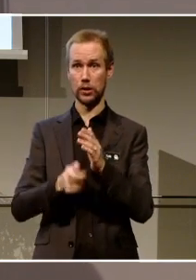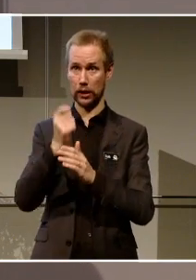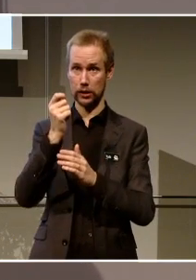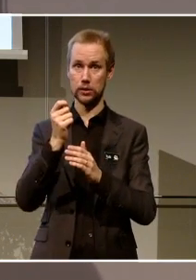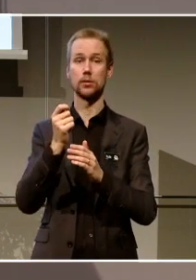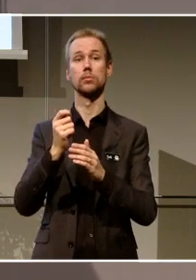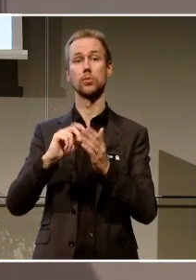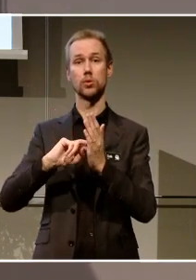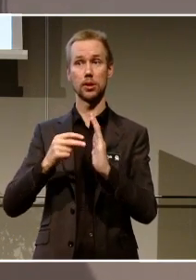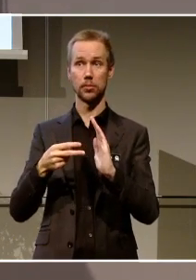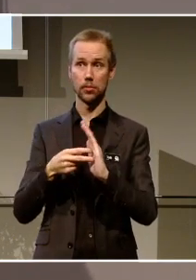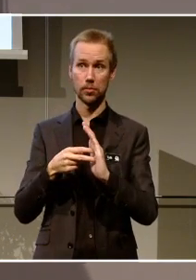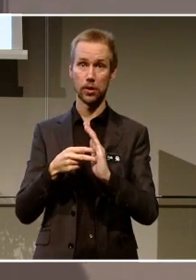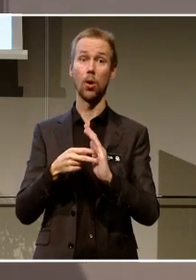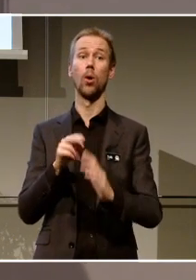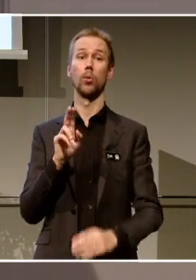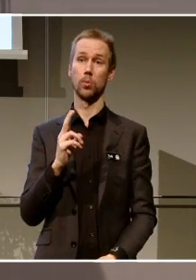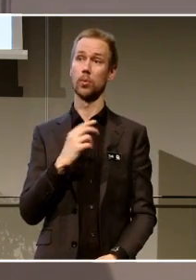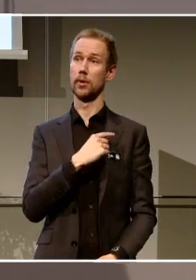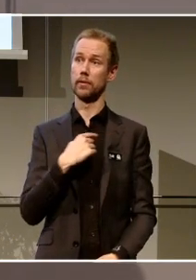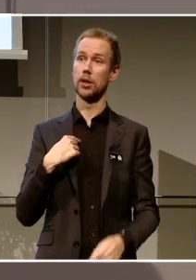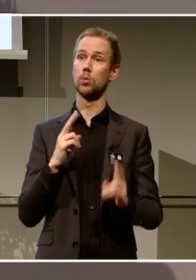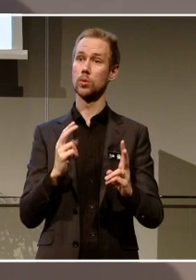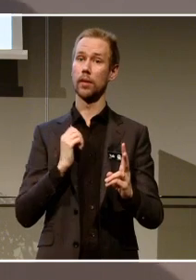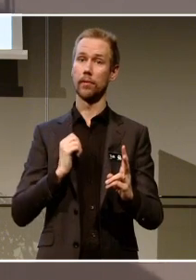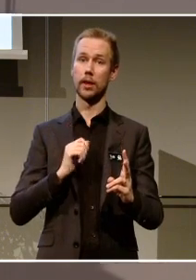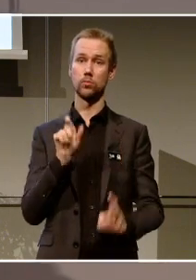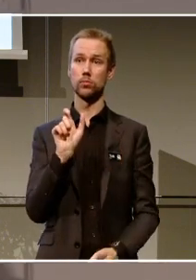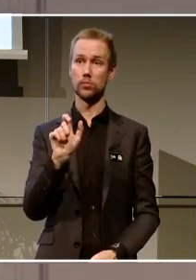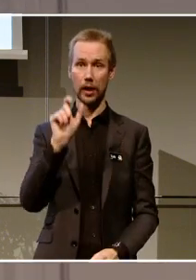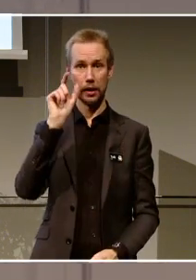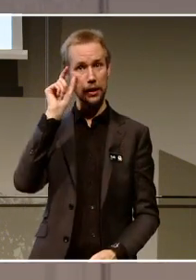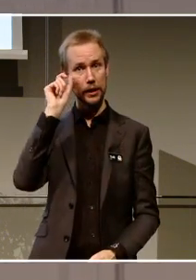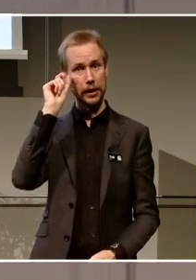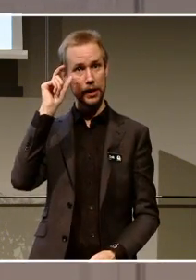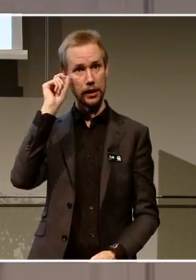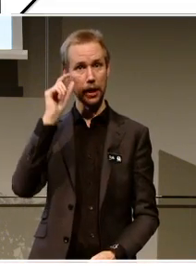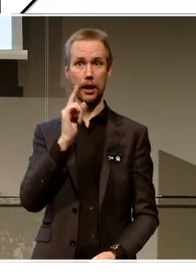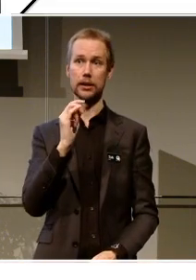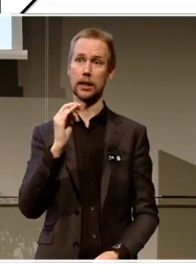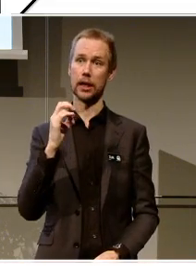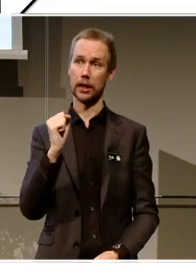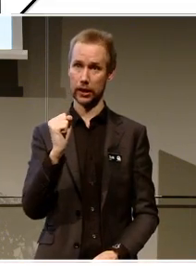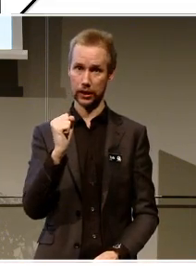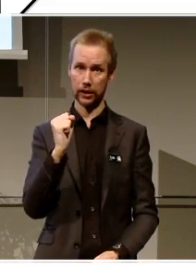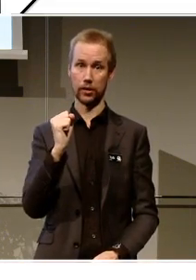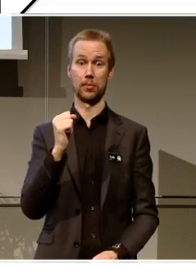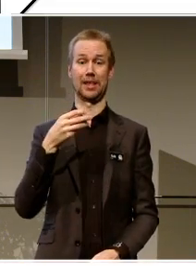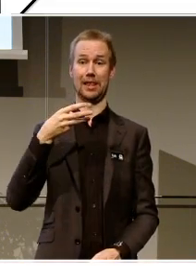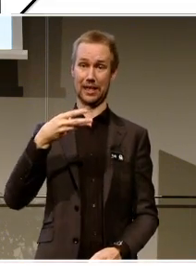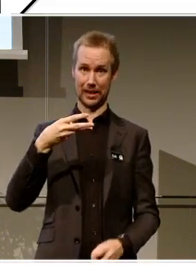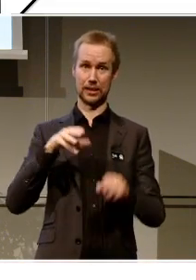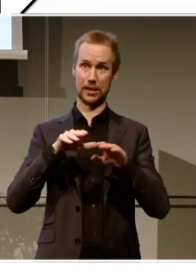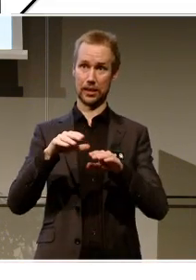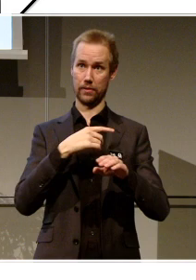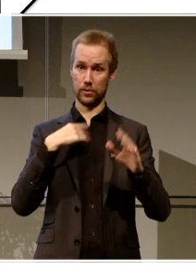då med det här när vi lägger på digitalisering? Jo, om vi håller kvar de här tre stegen ändå som vi jobbar med, så är det viktigt att komma ihåg att